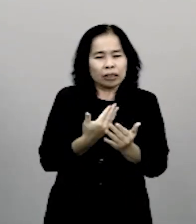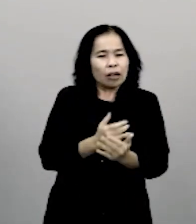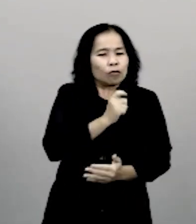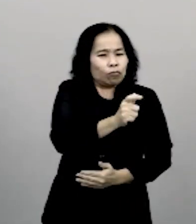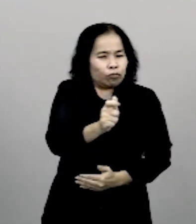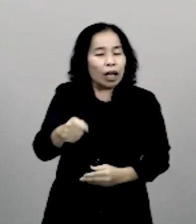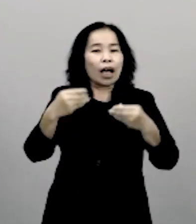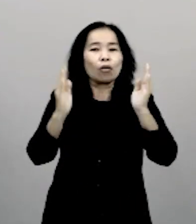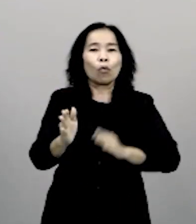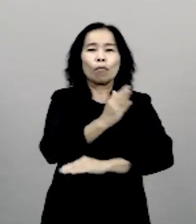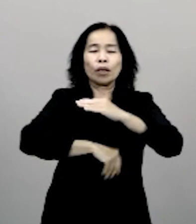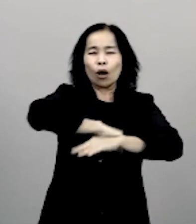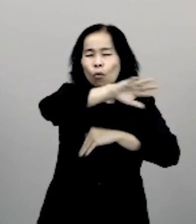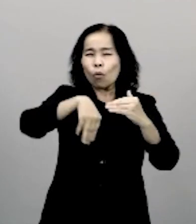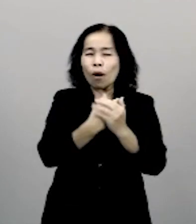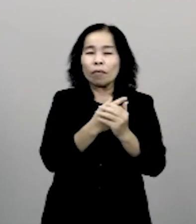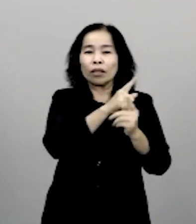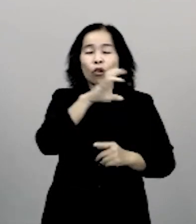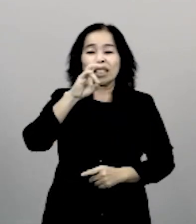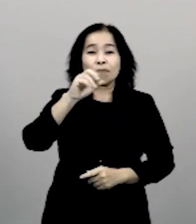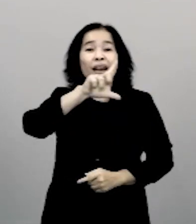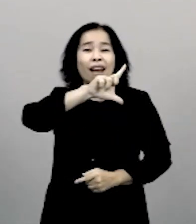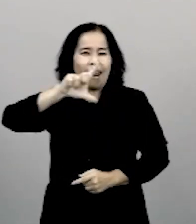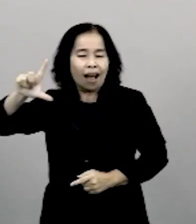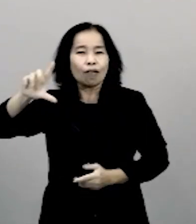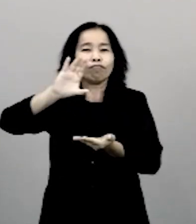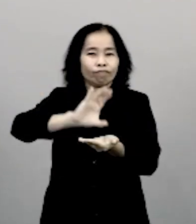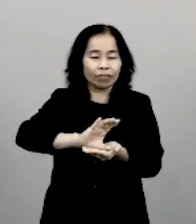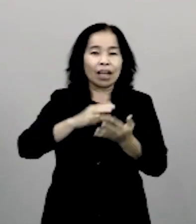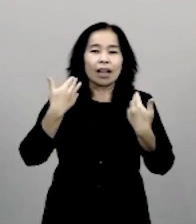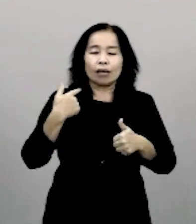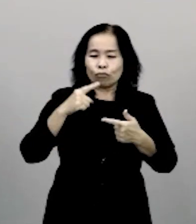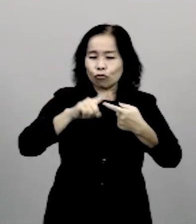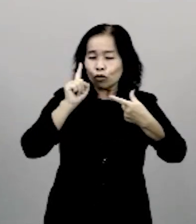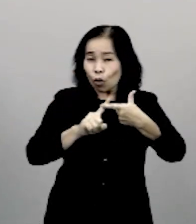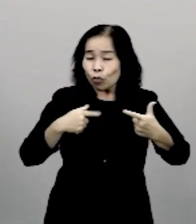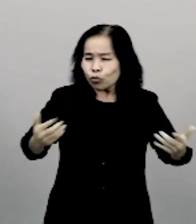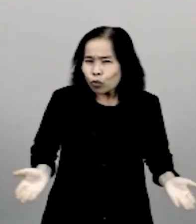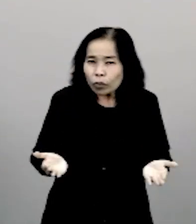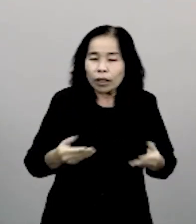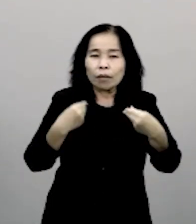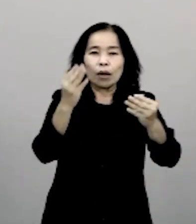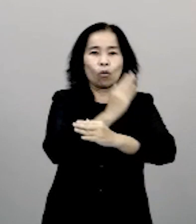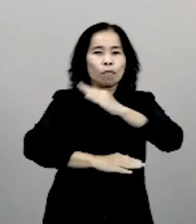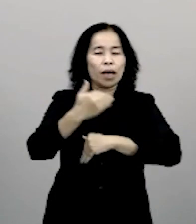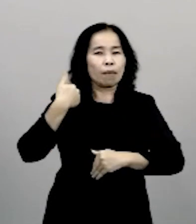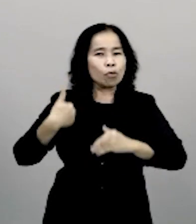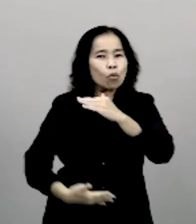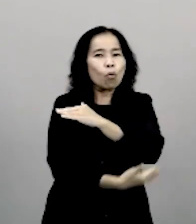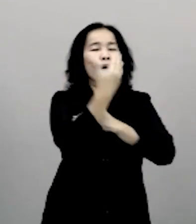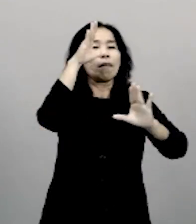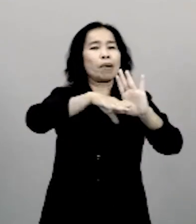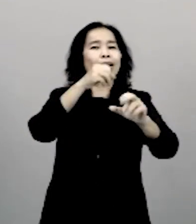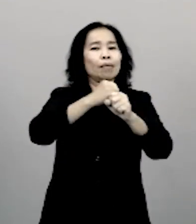ได้ให้คนพิการลงกว่า170ล้านบาทตลอดจนการส่งเสริมให้คนพิการมี